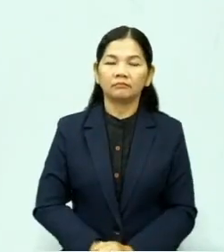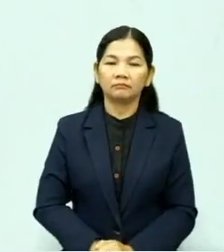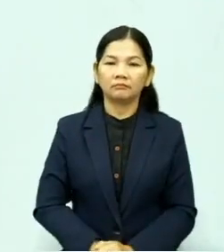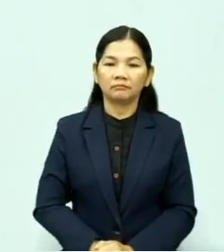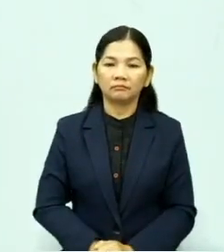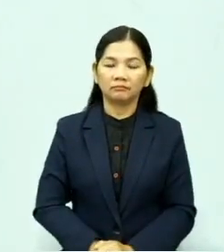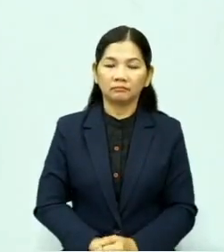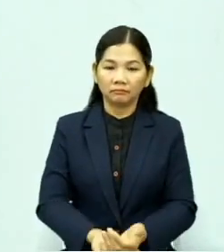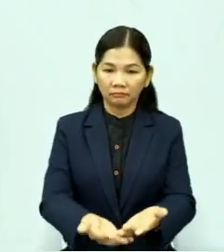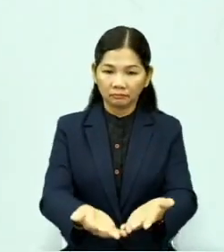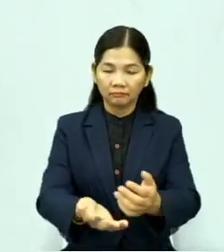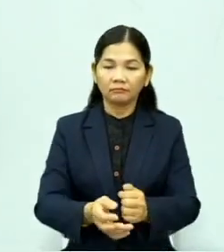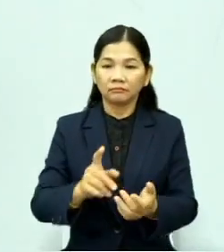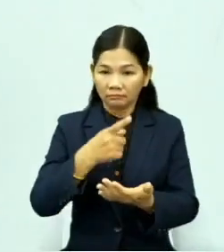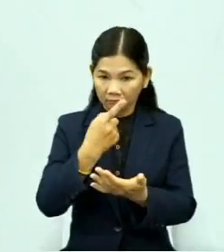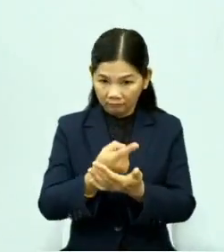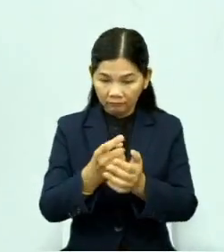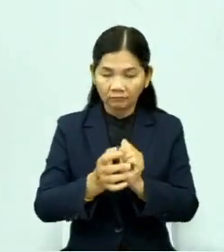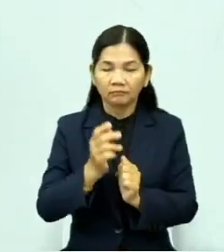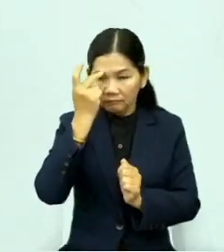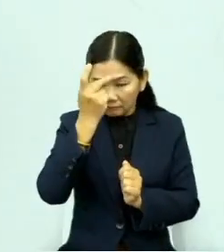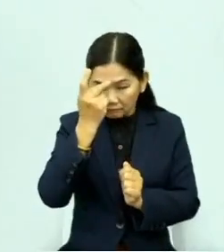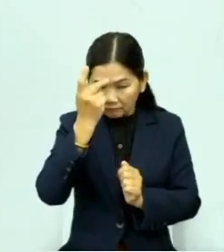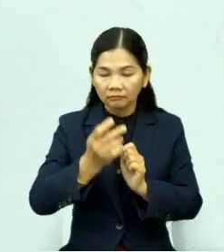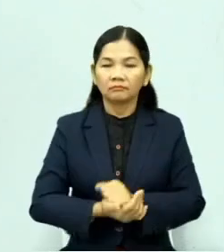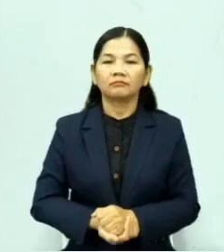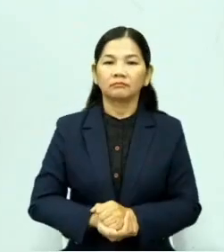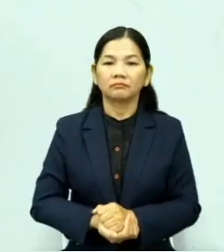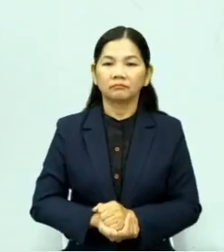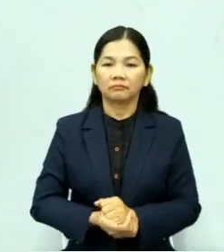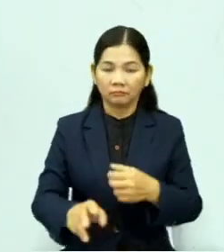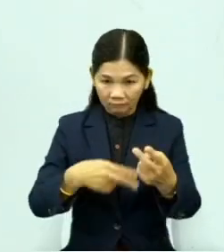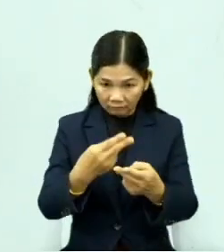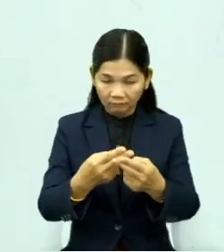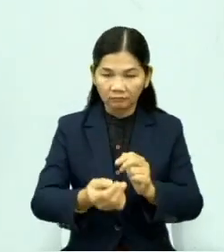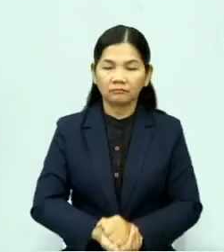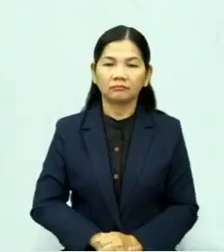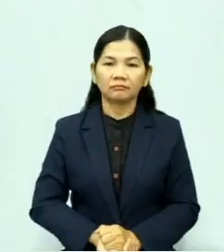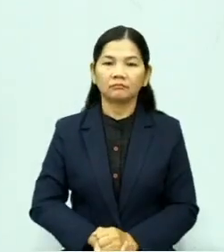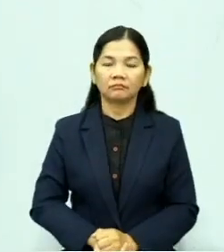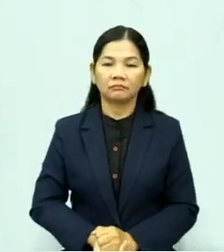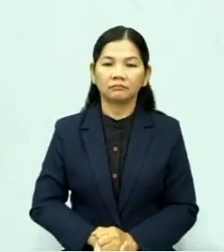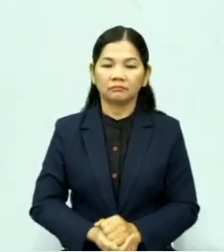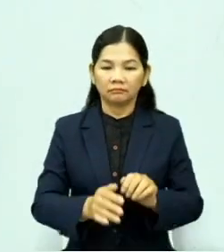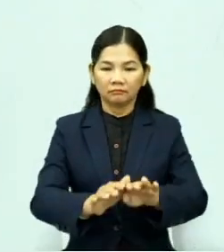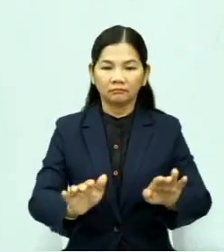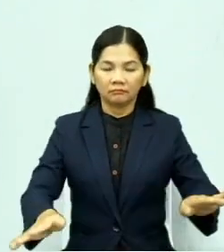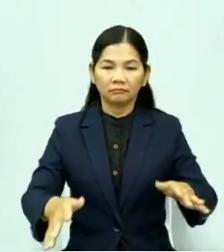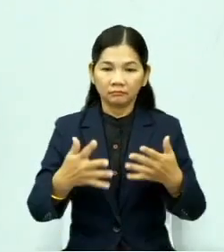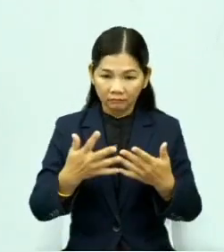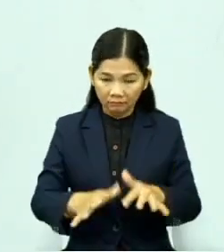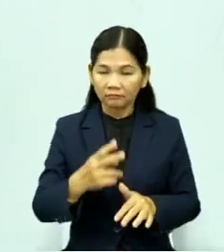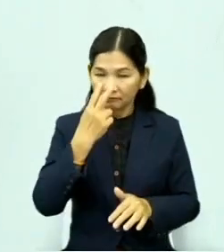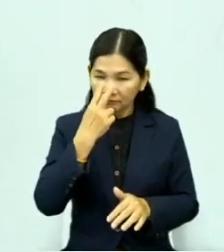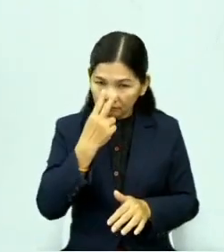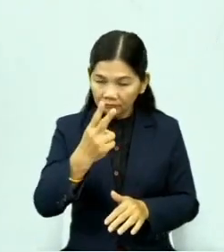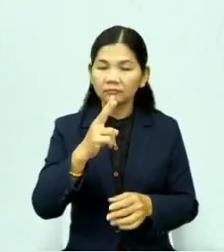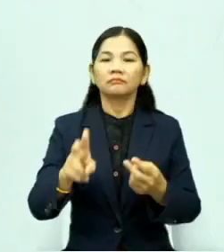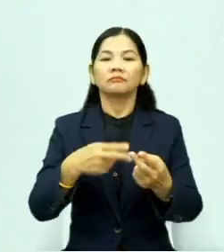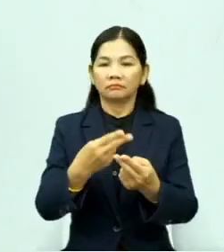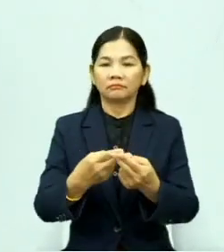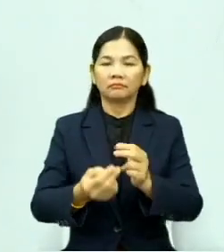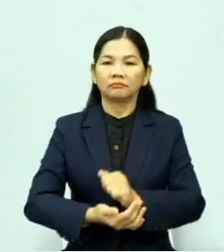តើឥឡូវកូនចូលរួមគិតហើយចូលរួមឆ្លើយណាកូនណាចាចំពោះកូនដែលគិតចាឃើញហើយកូនឆ្លើយ